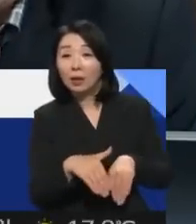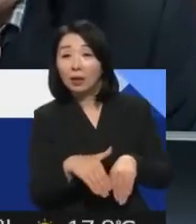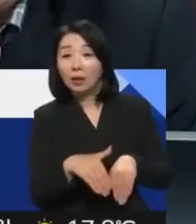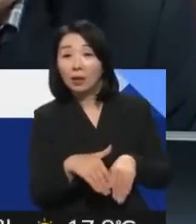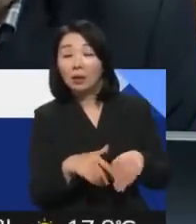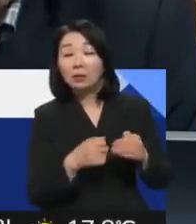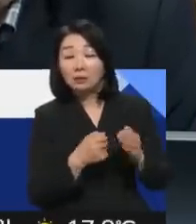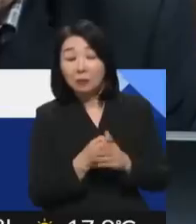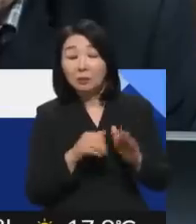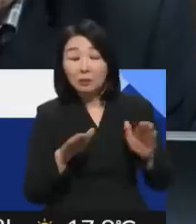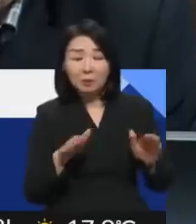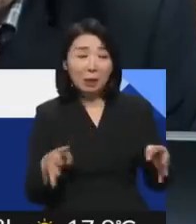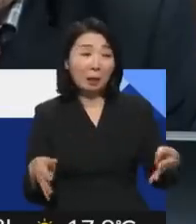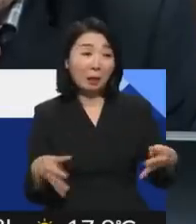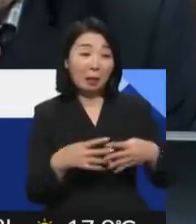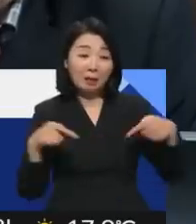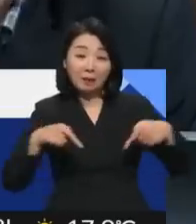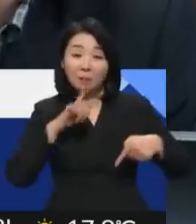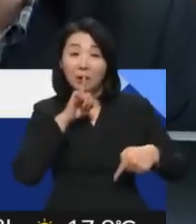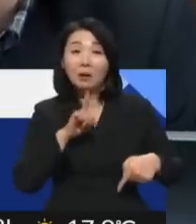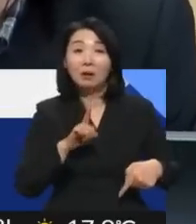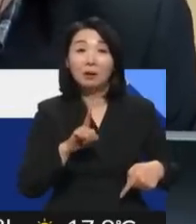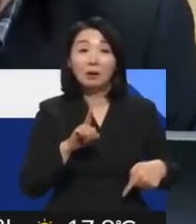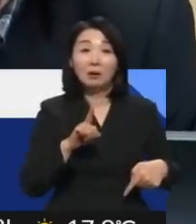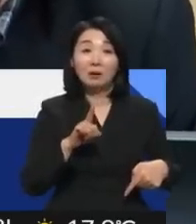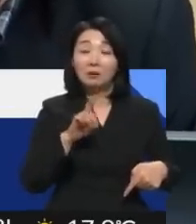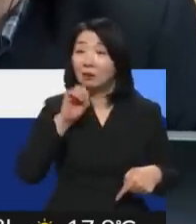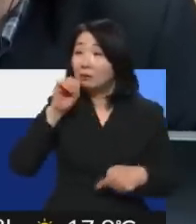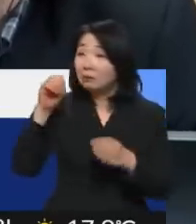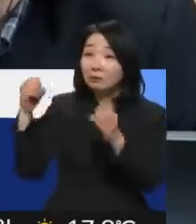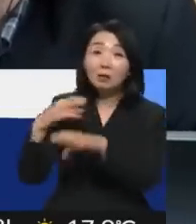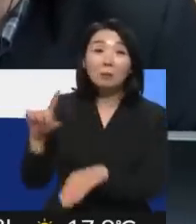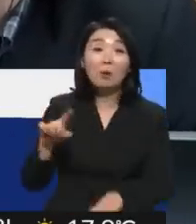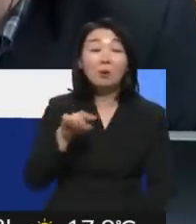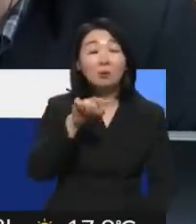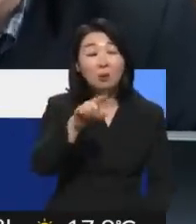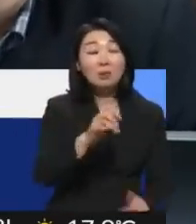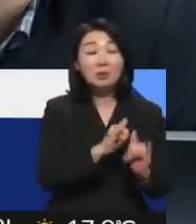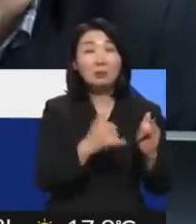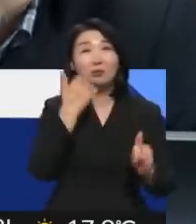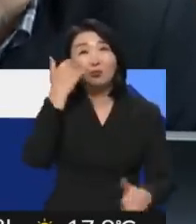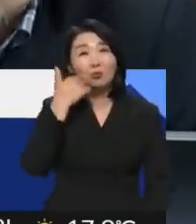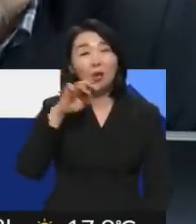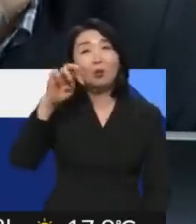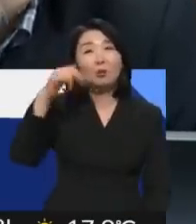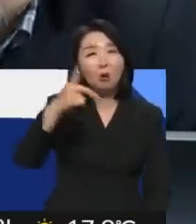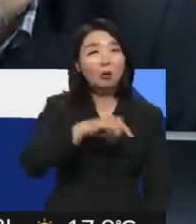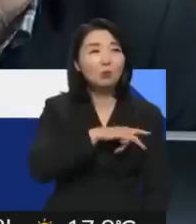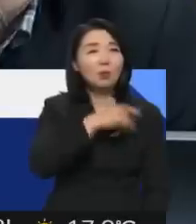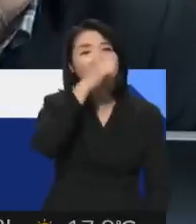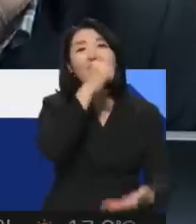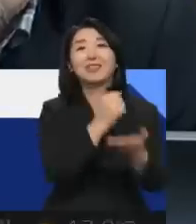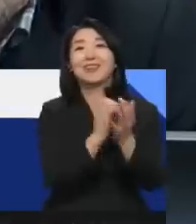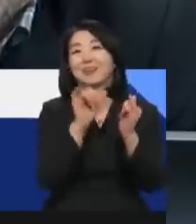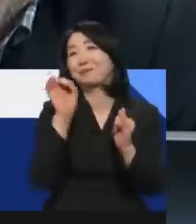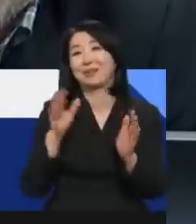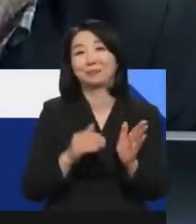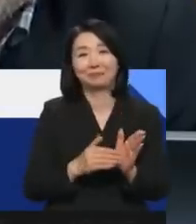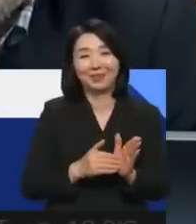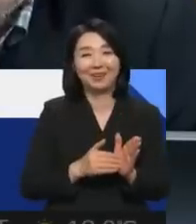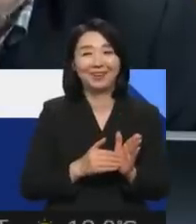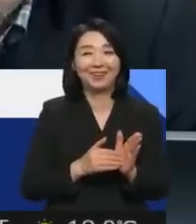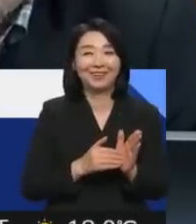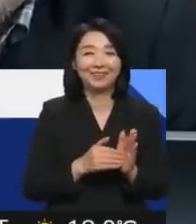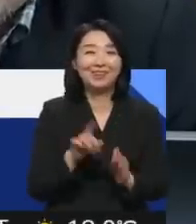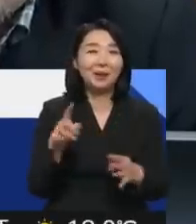테니까 이제 그러면 타협을 하자는 식으로 얘기했어요. 그래서 그 뭐라고 답했는지 아세요? 거기 있는 사람 중에 그나마 권성동이 제일 정상인이라고. 그러니까 그게